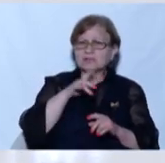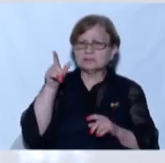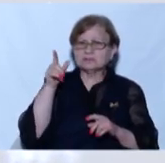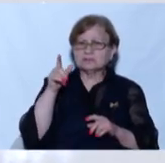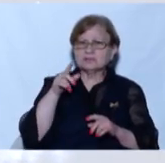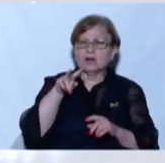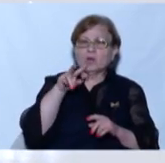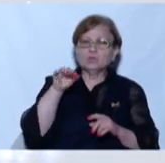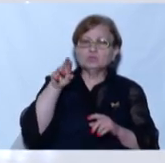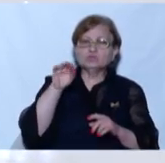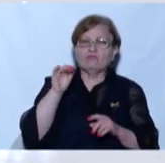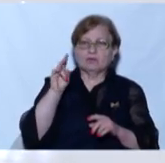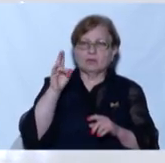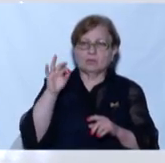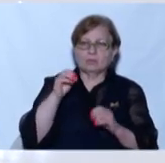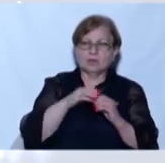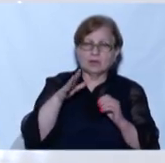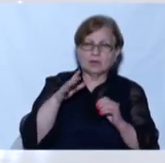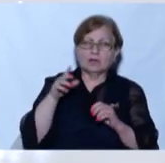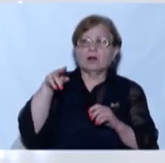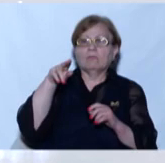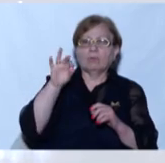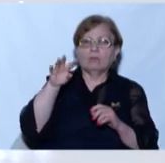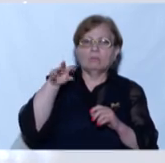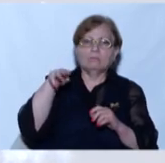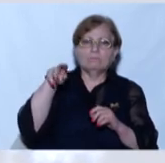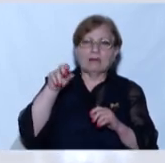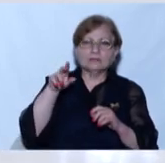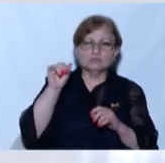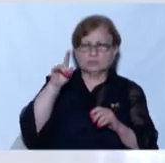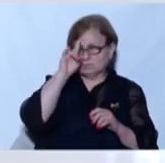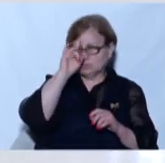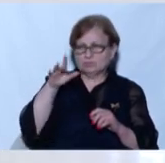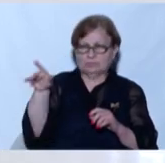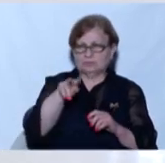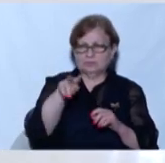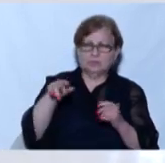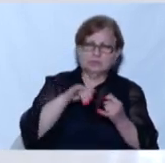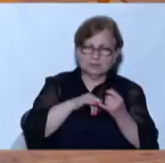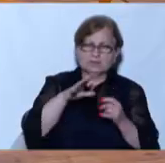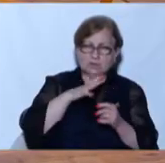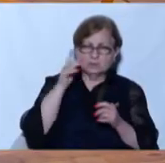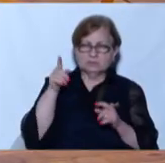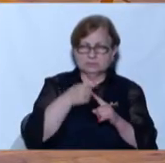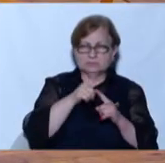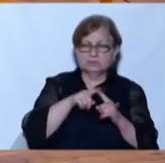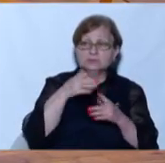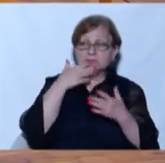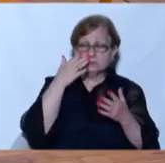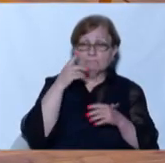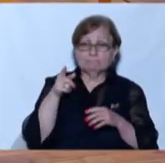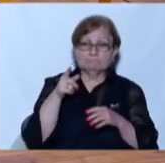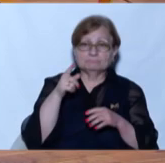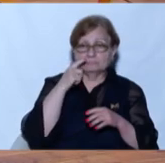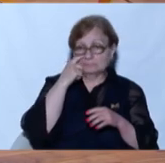ეს ლუდოვიკო მე-15 და მარკიზადე პომპადური ეს ცნობილი ქალბატონი იყო და ამის შესახებ ერე სხვა დროს და ისედაც აიკითხავდა გაიგებდა